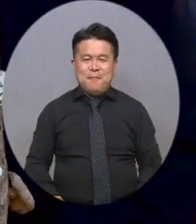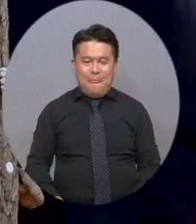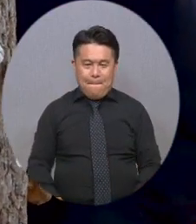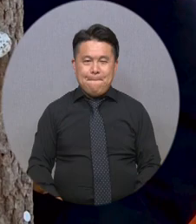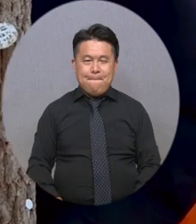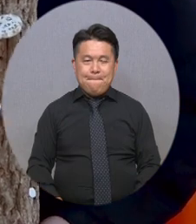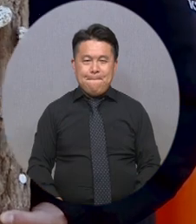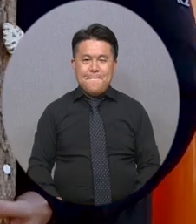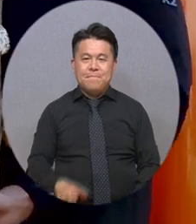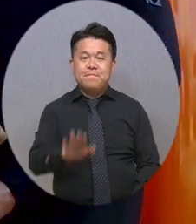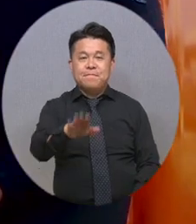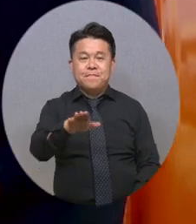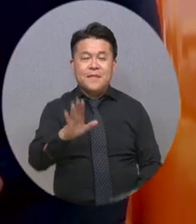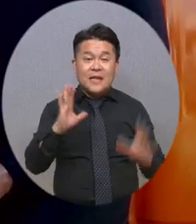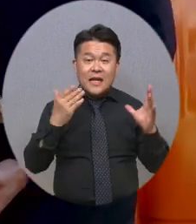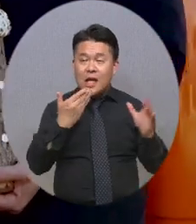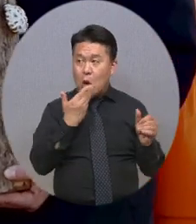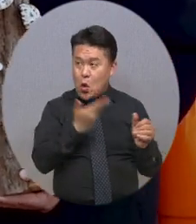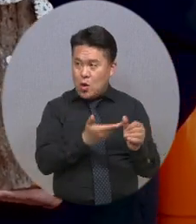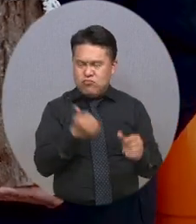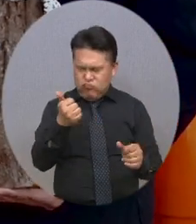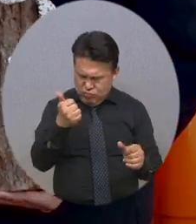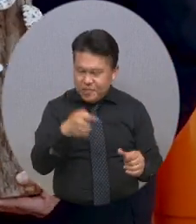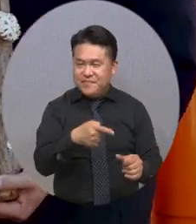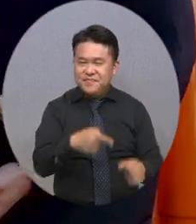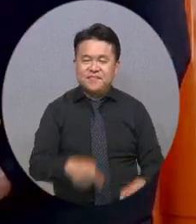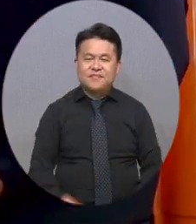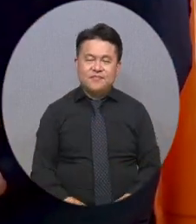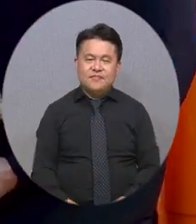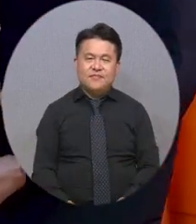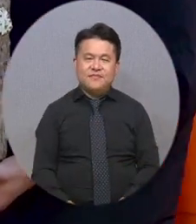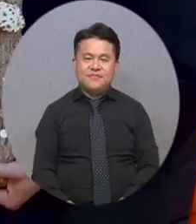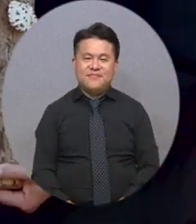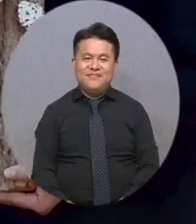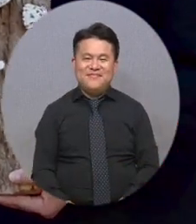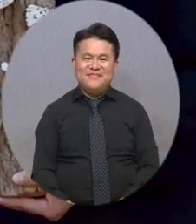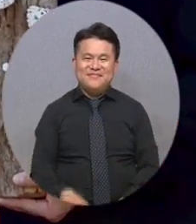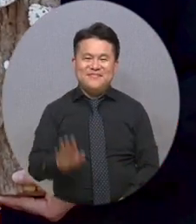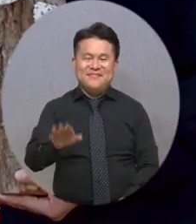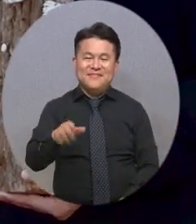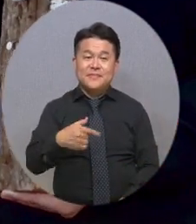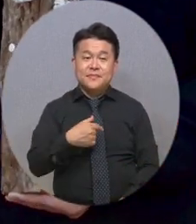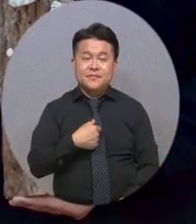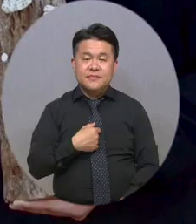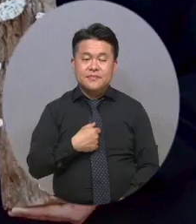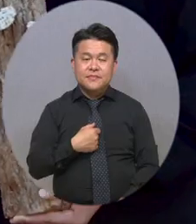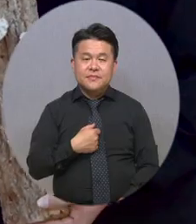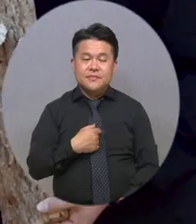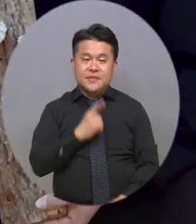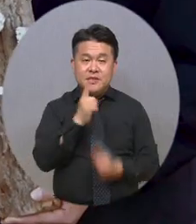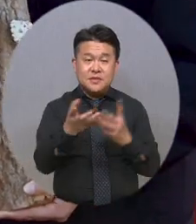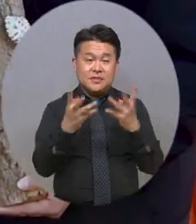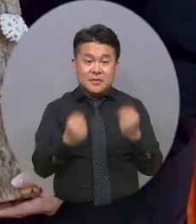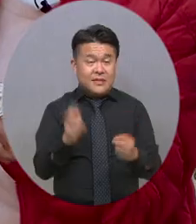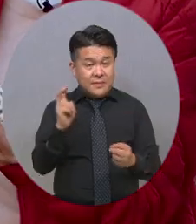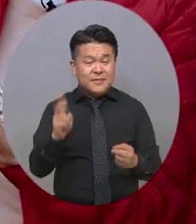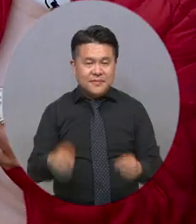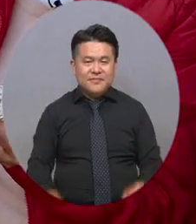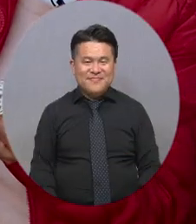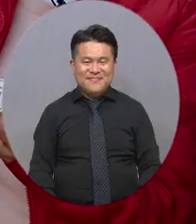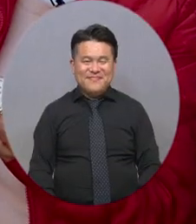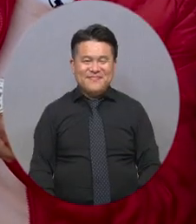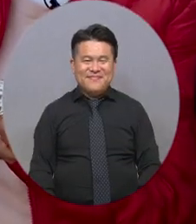누룽지. 진짜 여러분 아이들 간식으로도 최고인 것 같습니다. 야, 어디 뭐 하고 싶 주문 많이 폭주할 것 같아요.